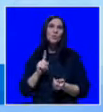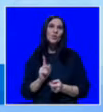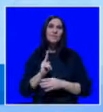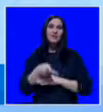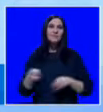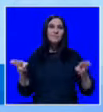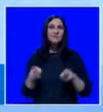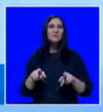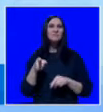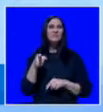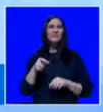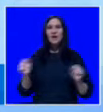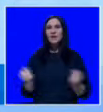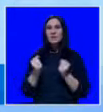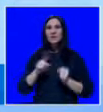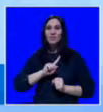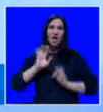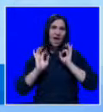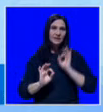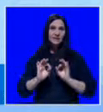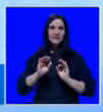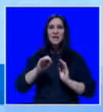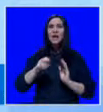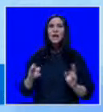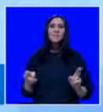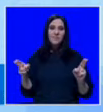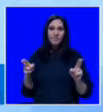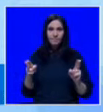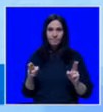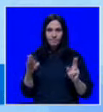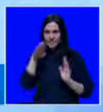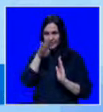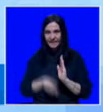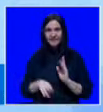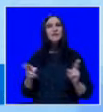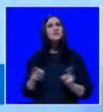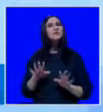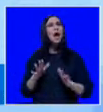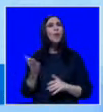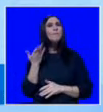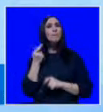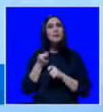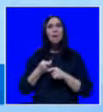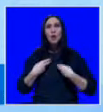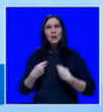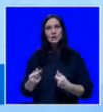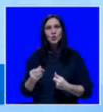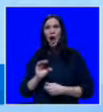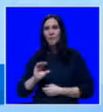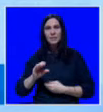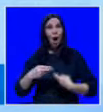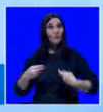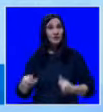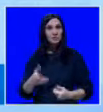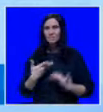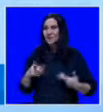гимнастика. Това не е истински нисък дефицит. Ако си бяхме направили разходите, капиталовите разходи,